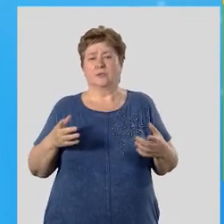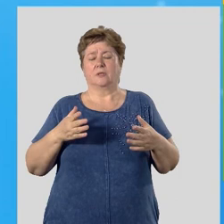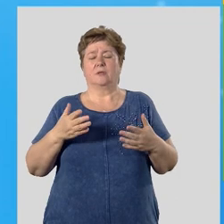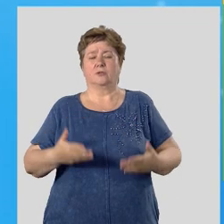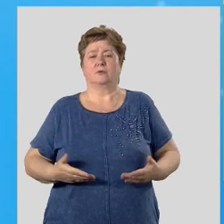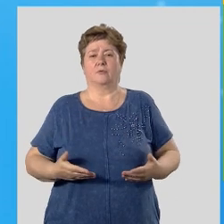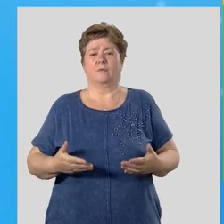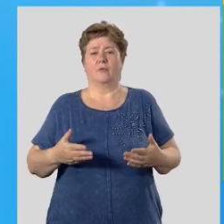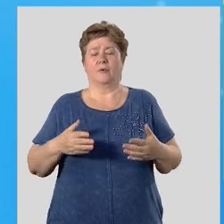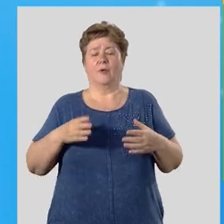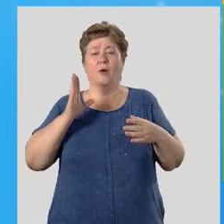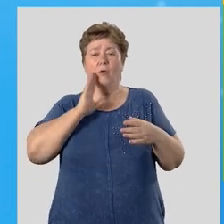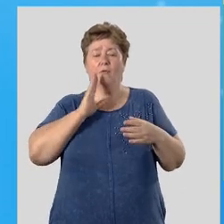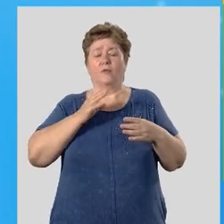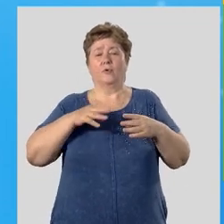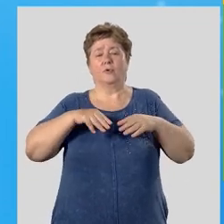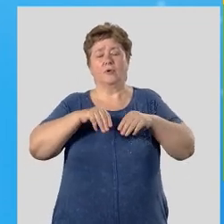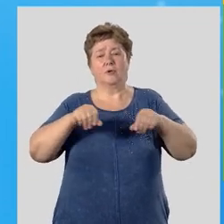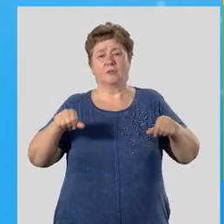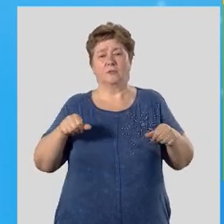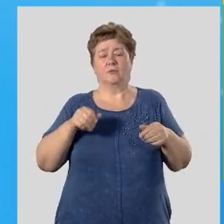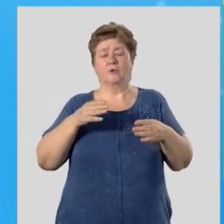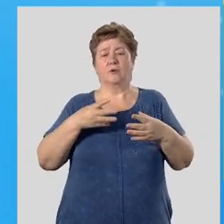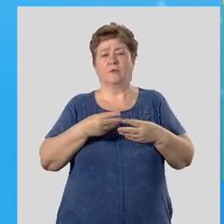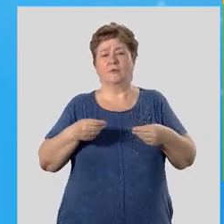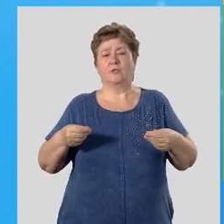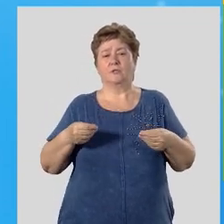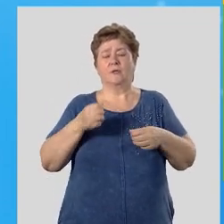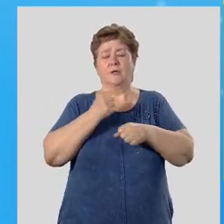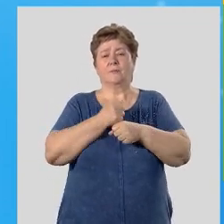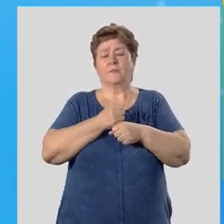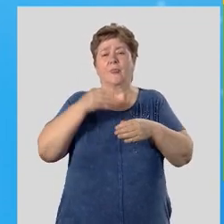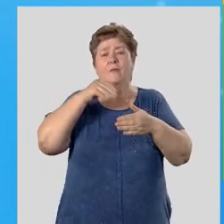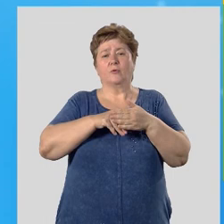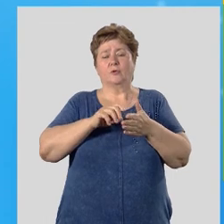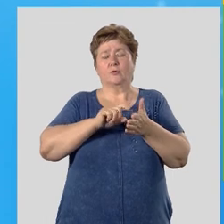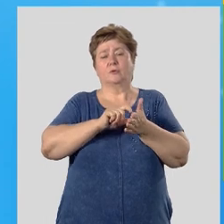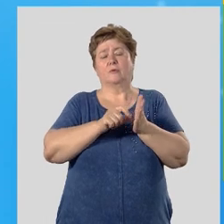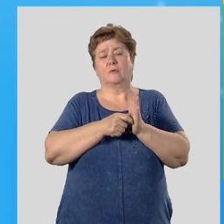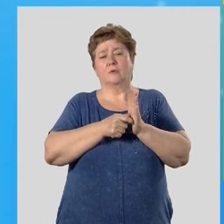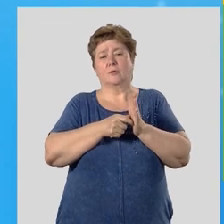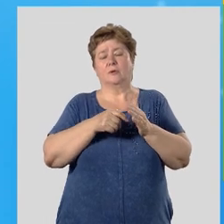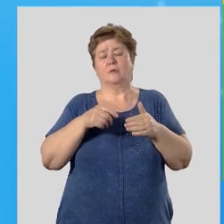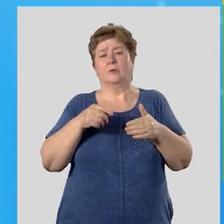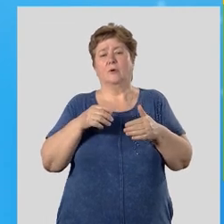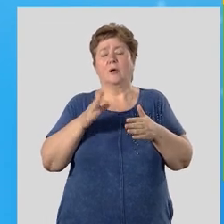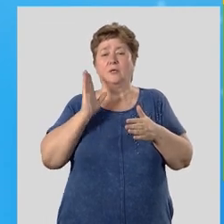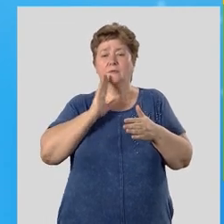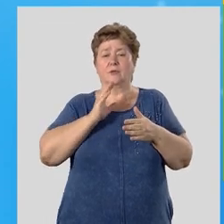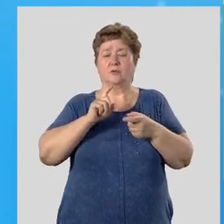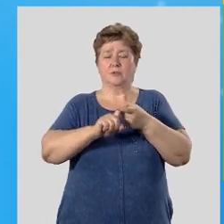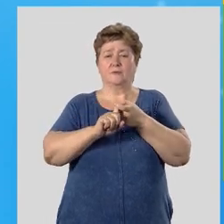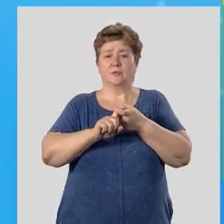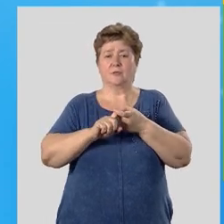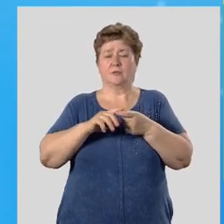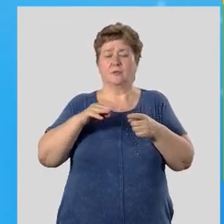Водные растворы веществ образуют внутреннюю среду клетки. С водой связан